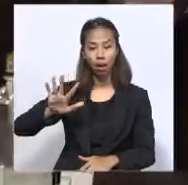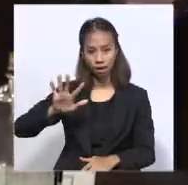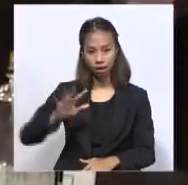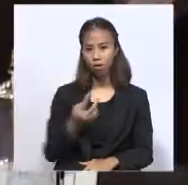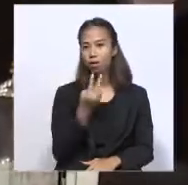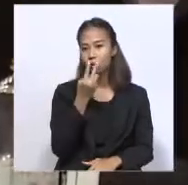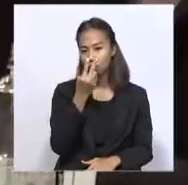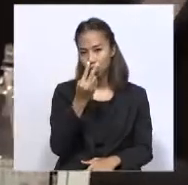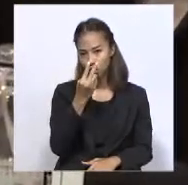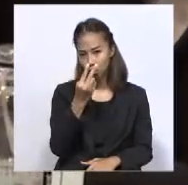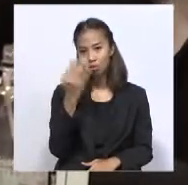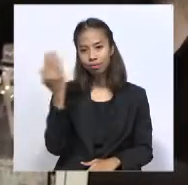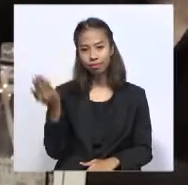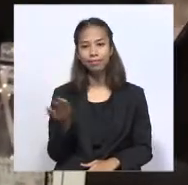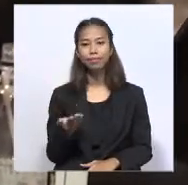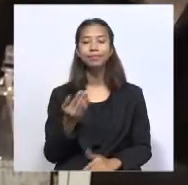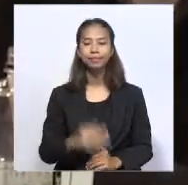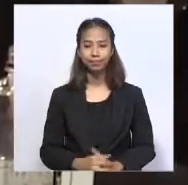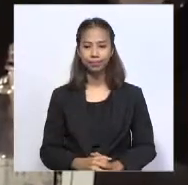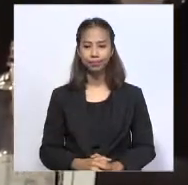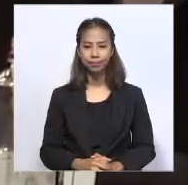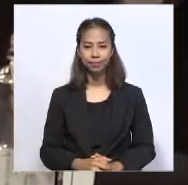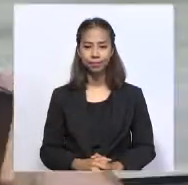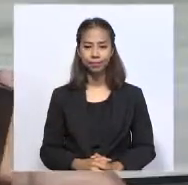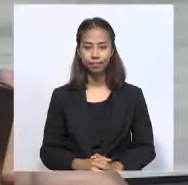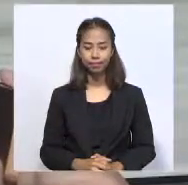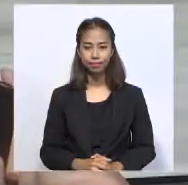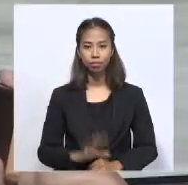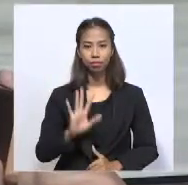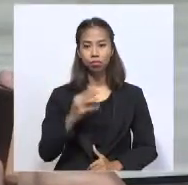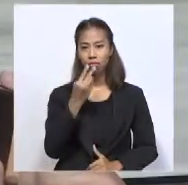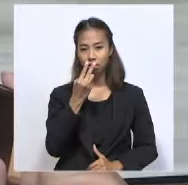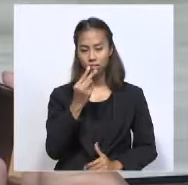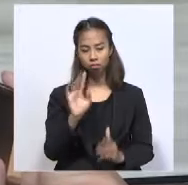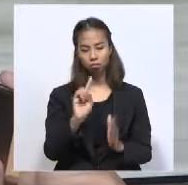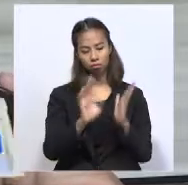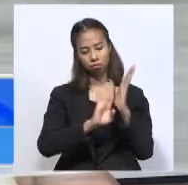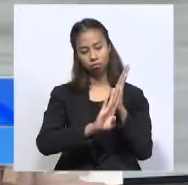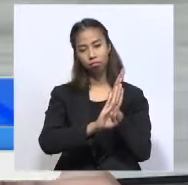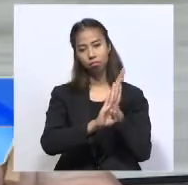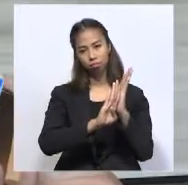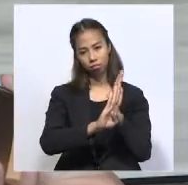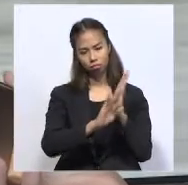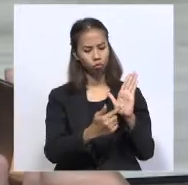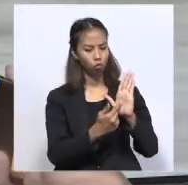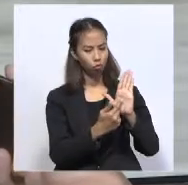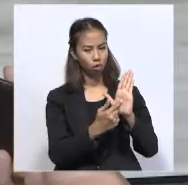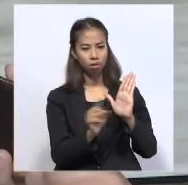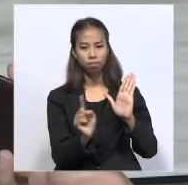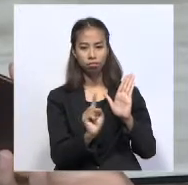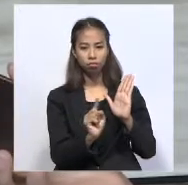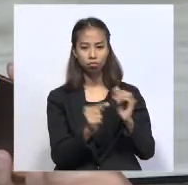เดี๋ยวลองไปฟังเสียงท่านสนธิรัตน์กันดูนะครับ แต่ที่เห็นนะครับว่าบุรีรัมย์เนี่ยเป็นตัวอย่างอันนึงก็คือเป็นจังหวัด